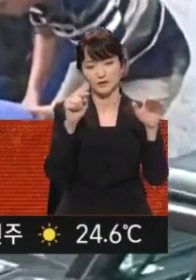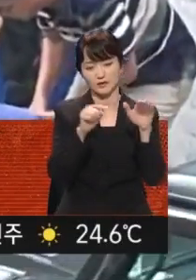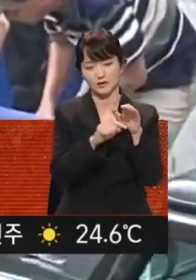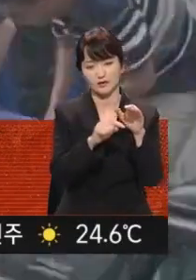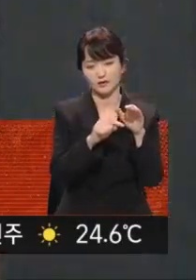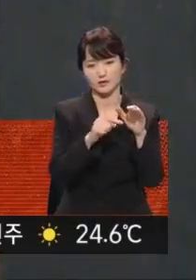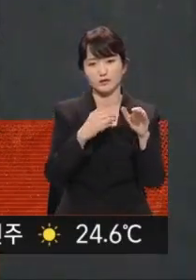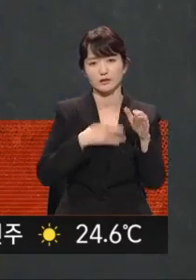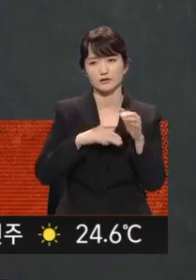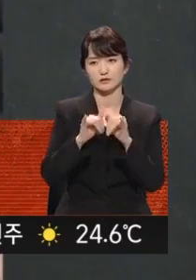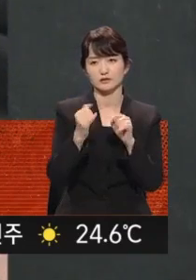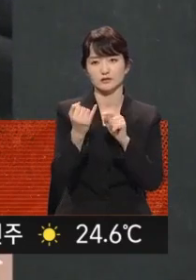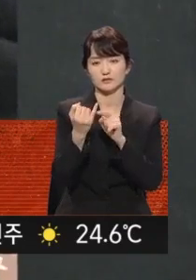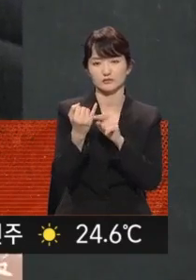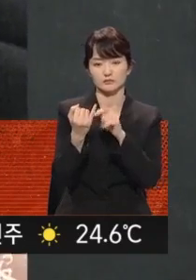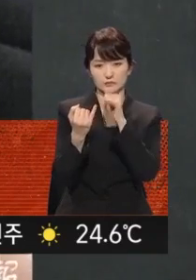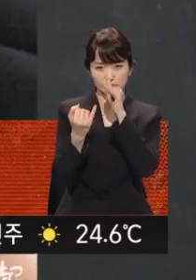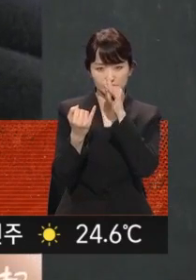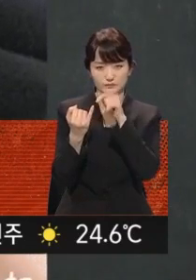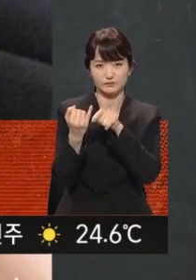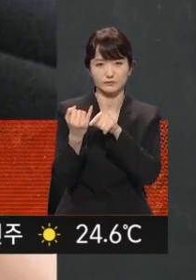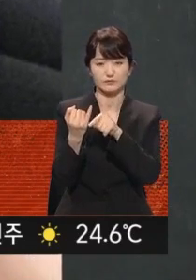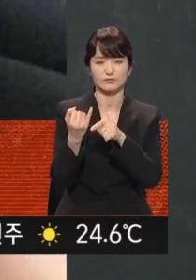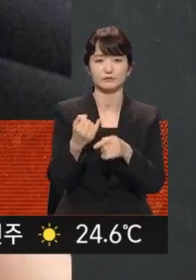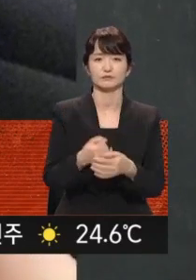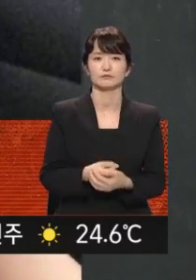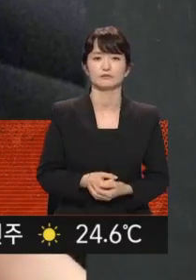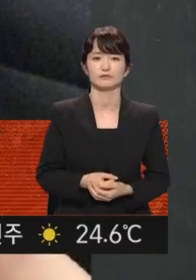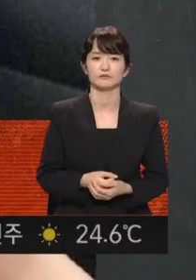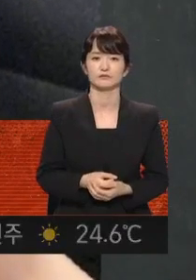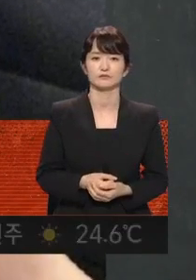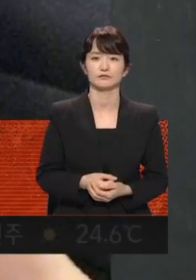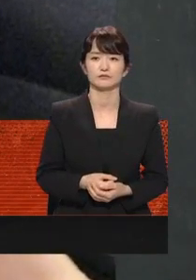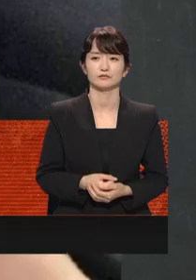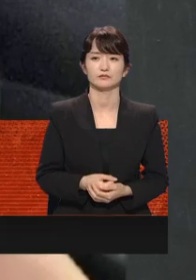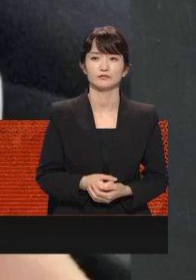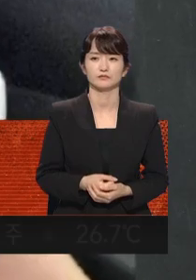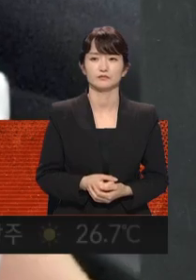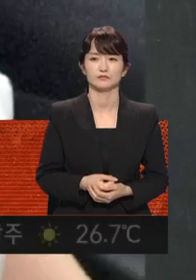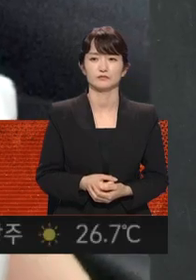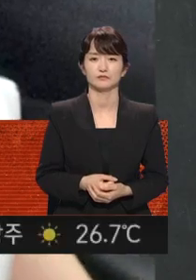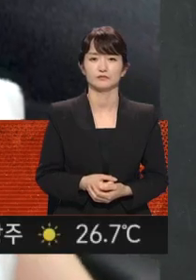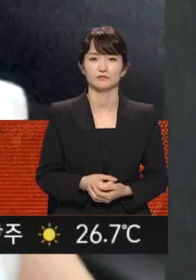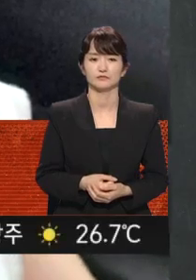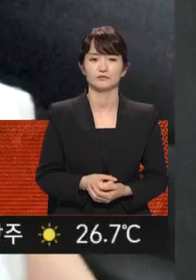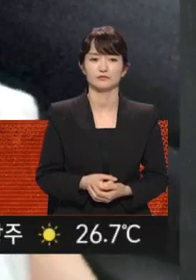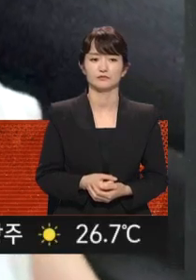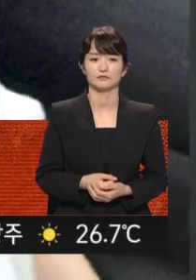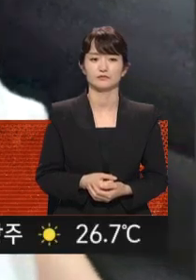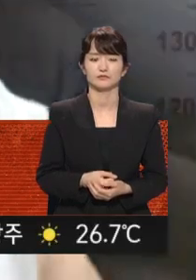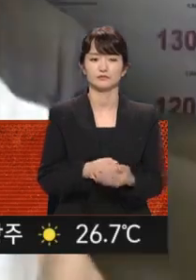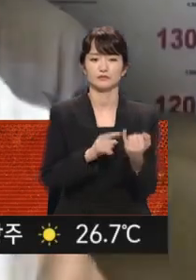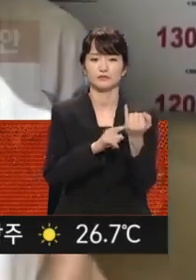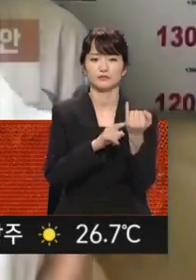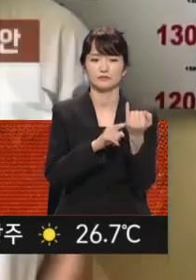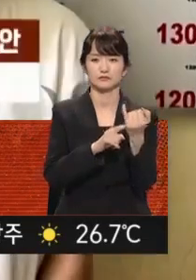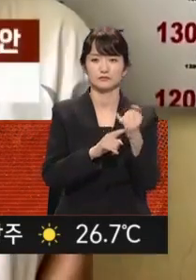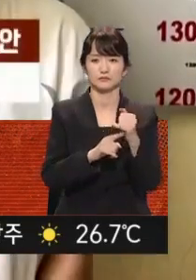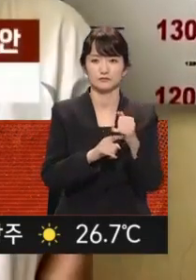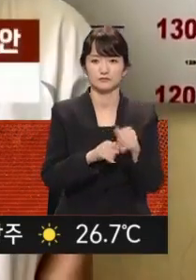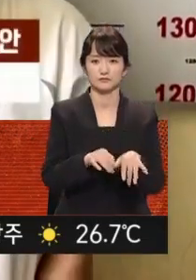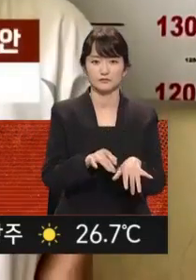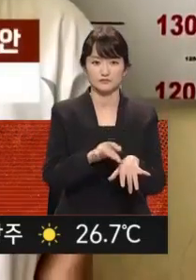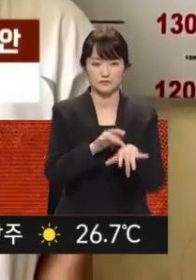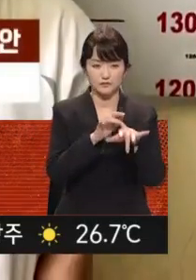있었거든요 일부는 지금 지인이 지금 이렇게 사라지고 이틀이나 귀가를 안고 있는데 신고를 안